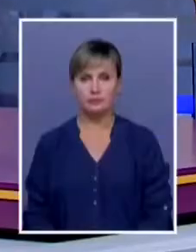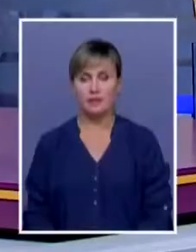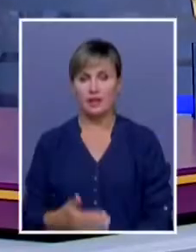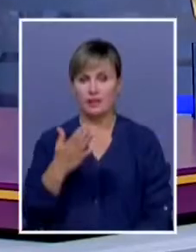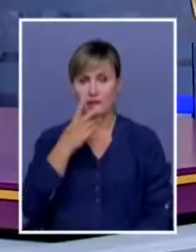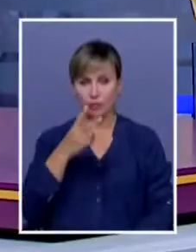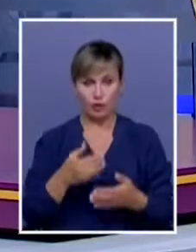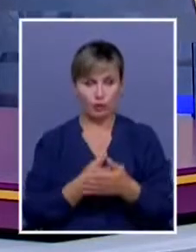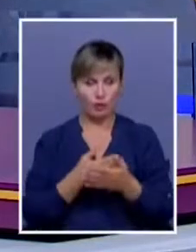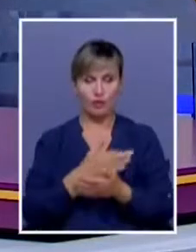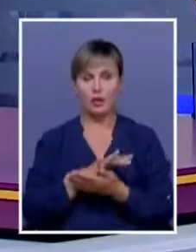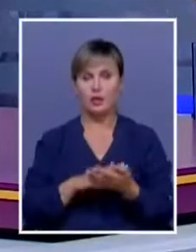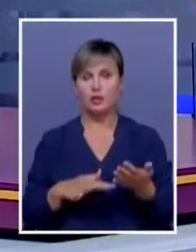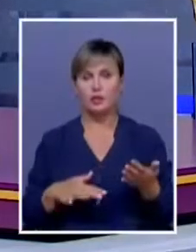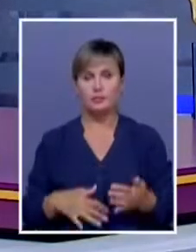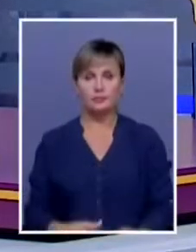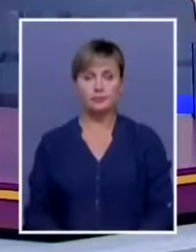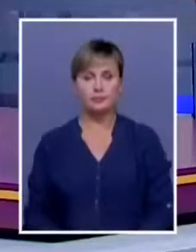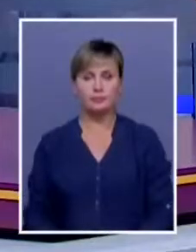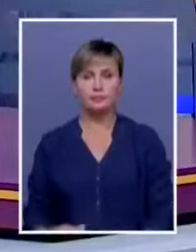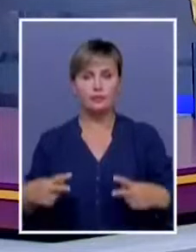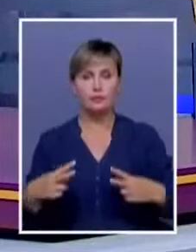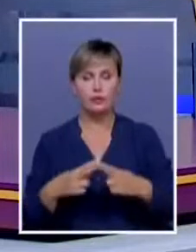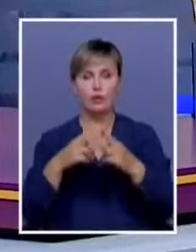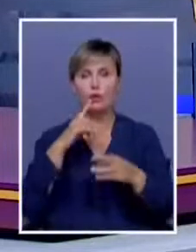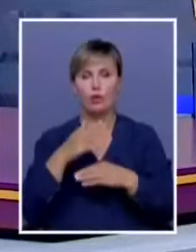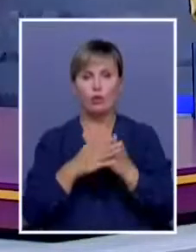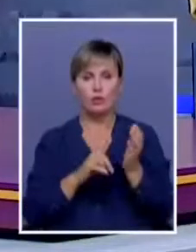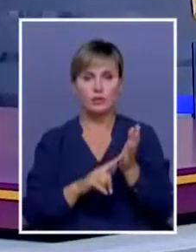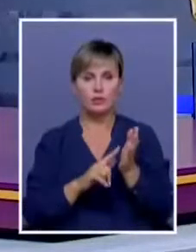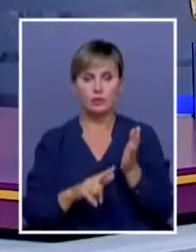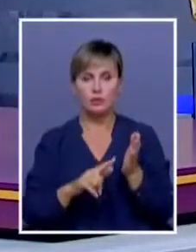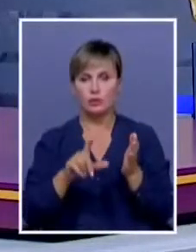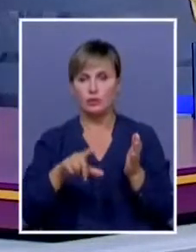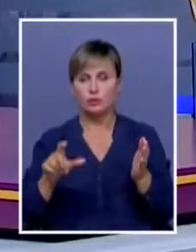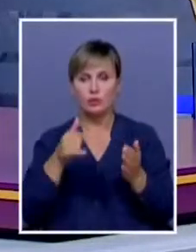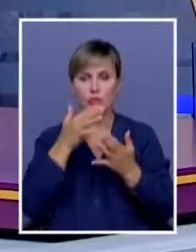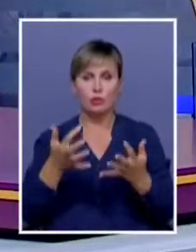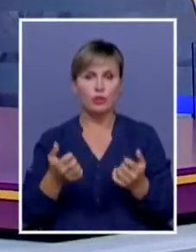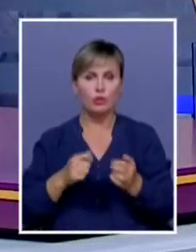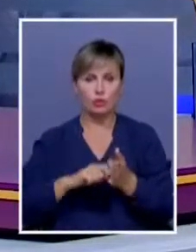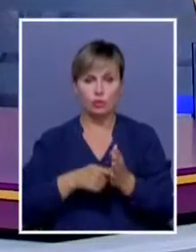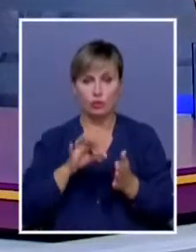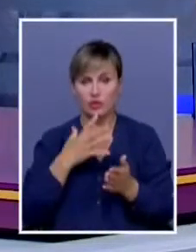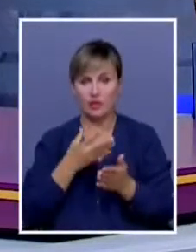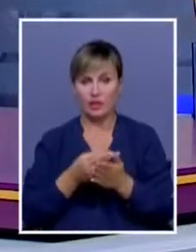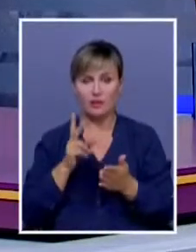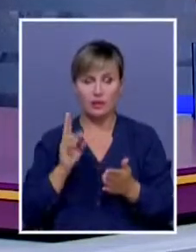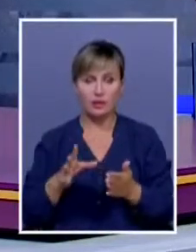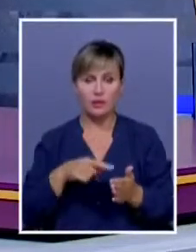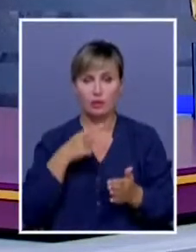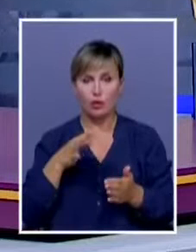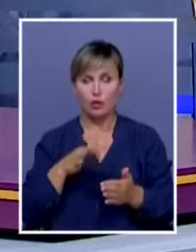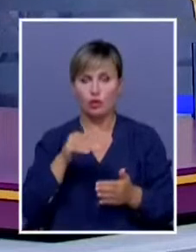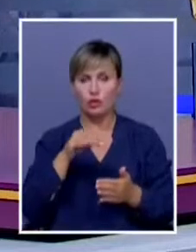Вы смотрите новости, мы продолжаем. В Нур-Султане порядка 70 дольщиков не могут получить ключи от своих квартир. Речь идет о